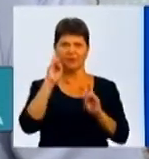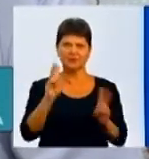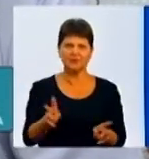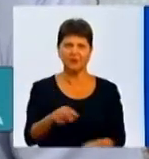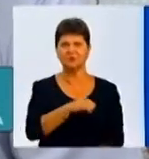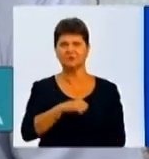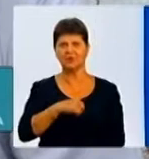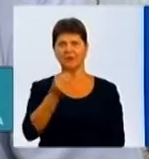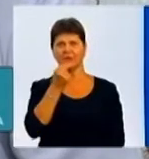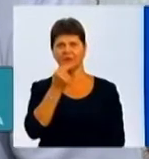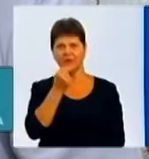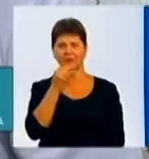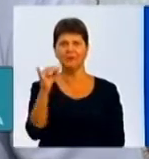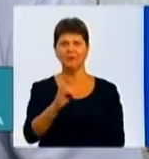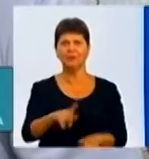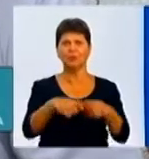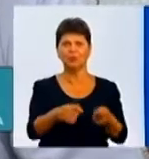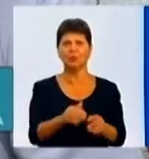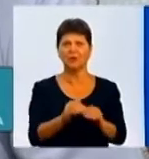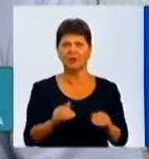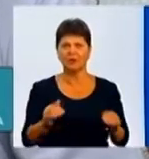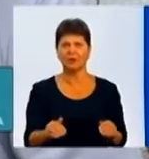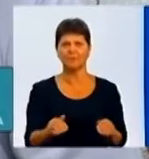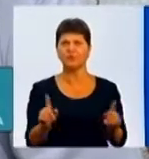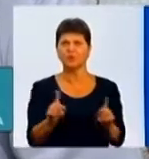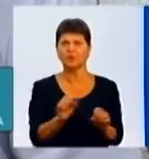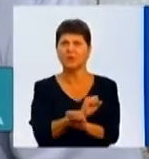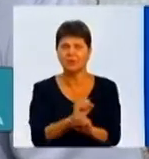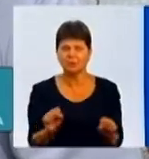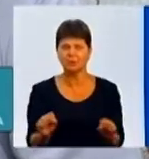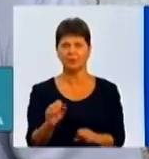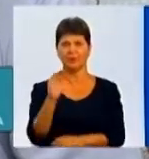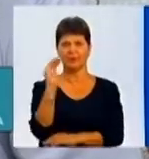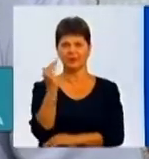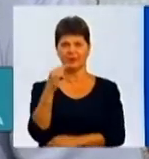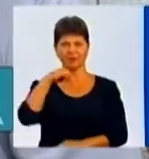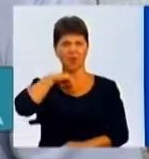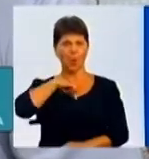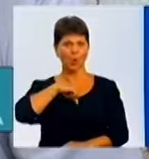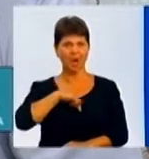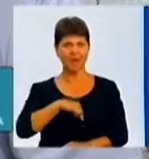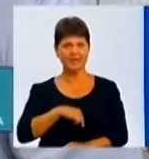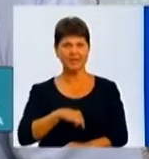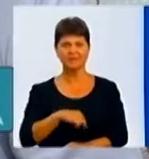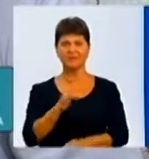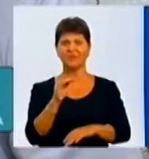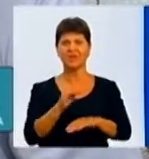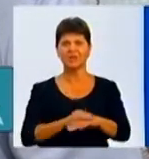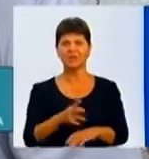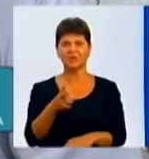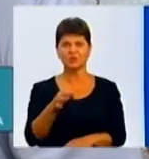ще й дають дітям їх їсти, і що неприпустимо, тому що дитячий організм, він практично не